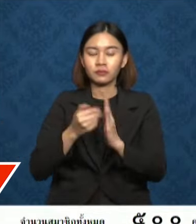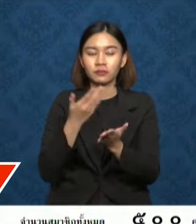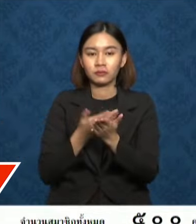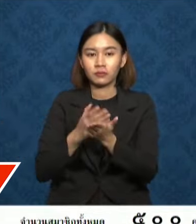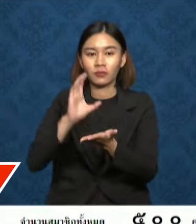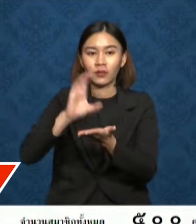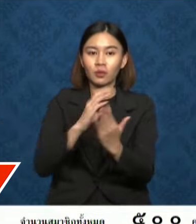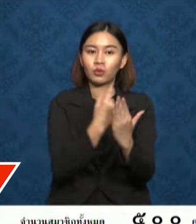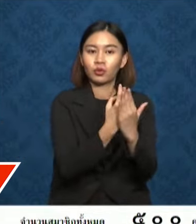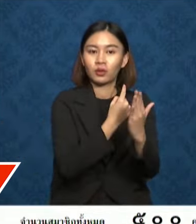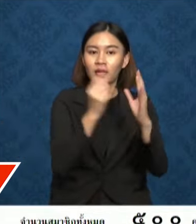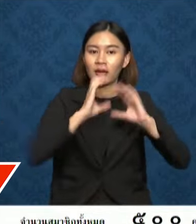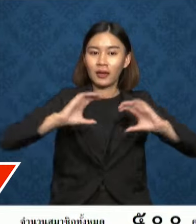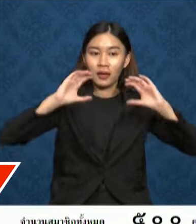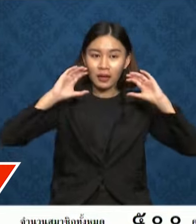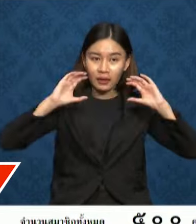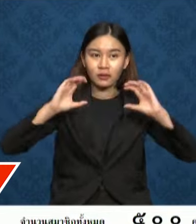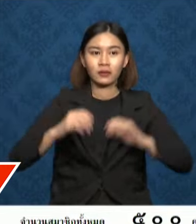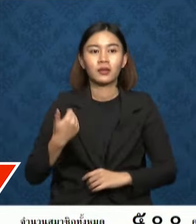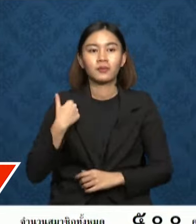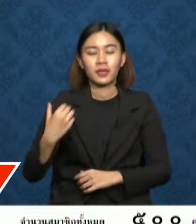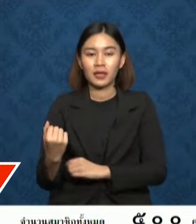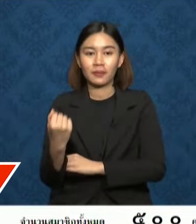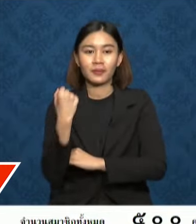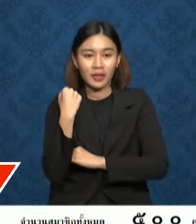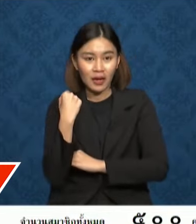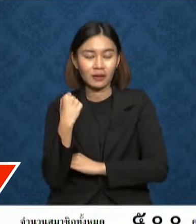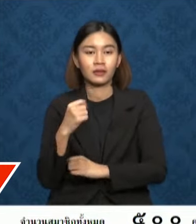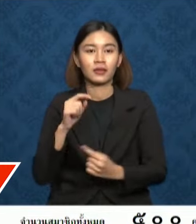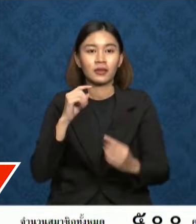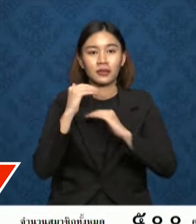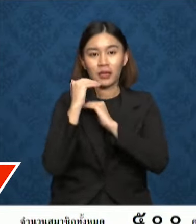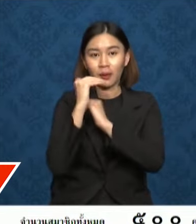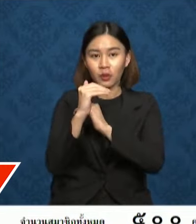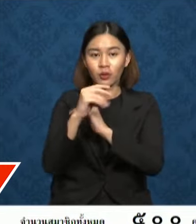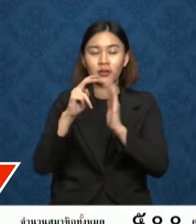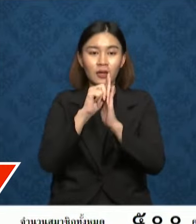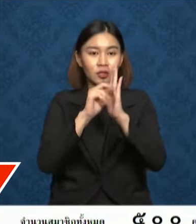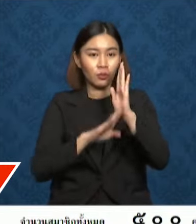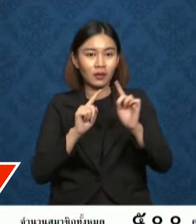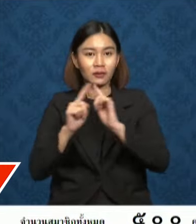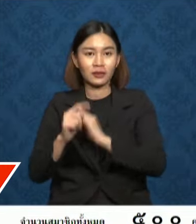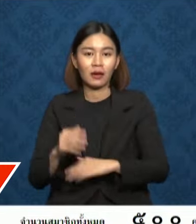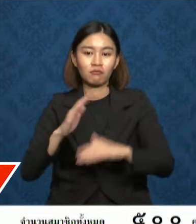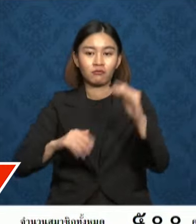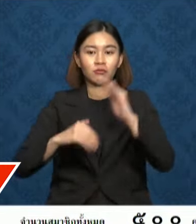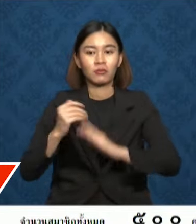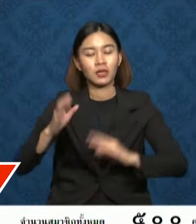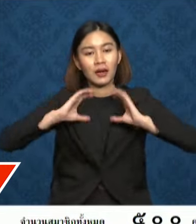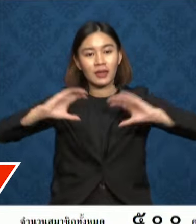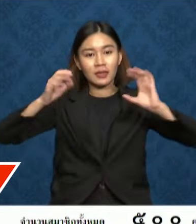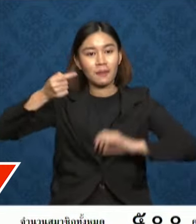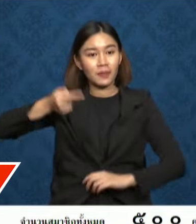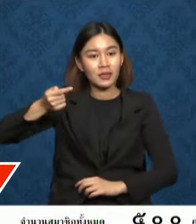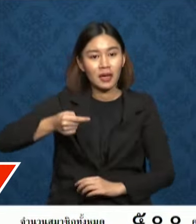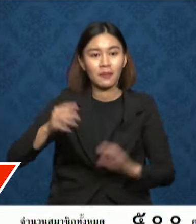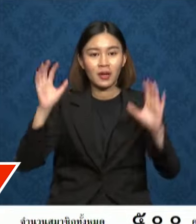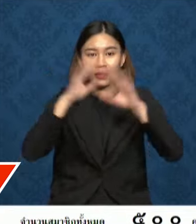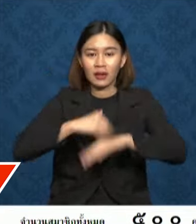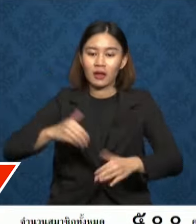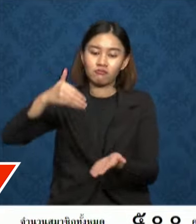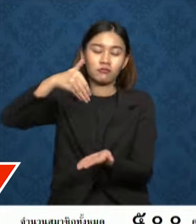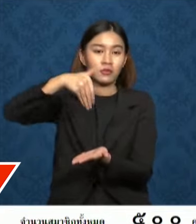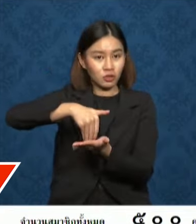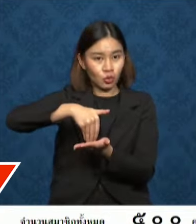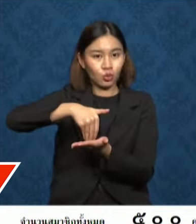ลัสการ vardıและอํานากกำหนดนโยบายอยู่ใมเข้ gouvernementjedมีลกษณะรวมโศ